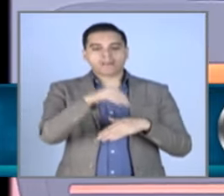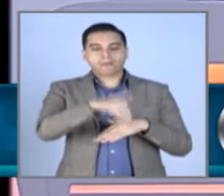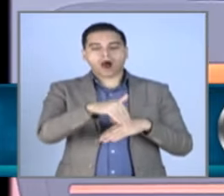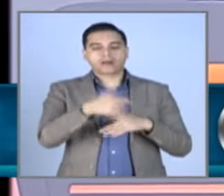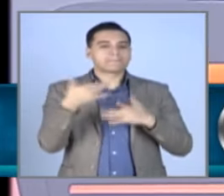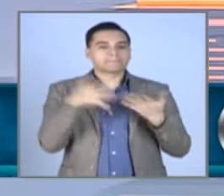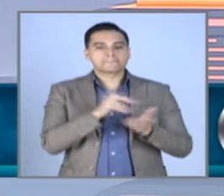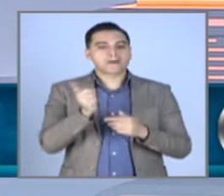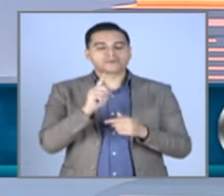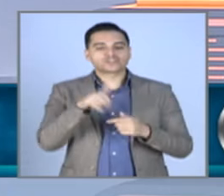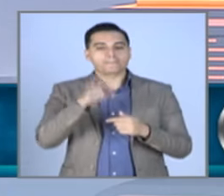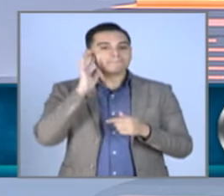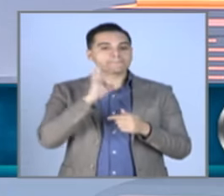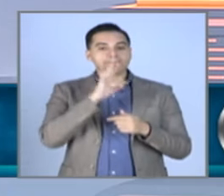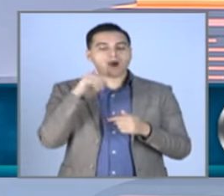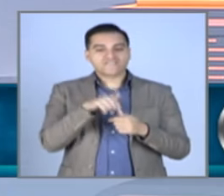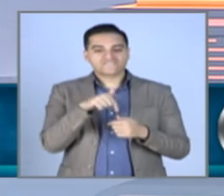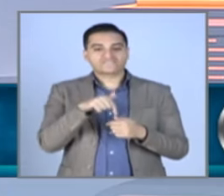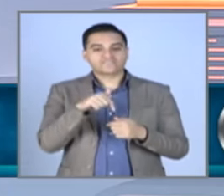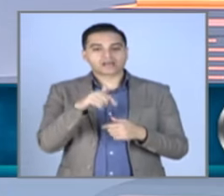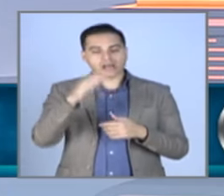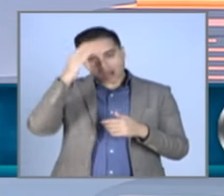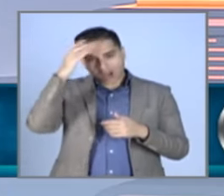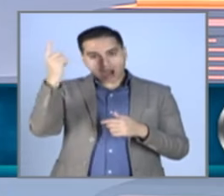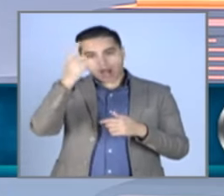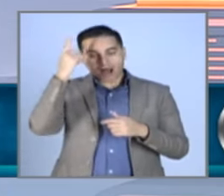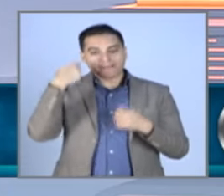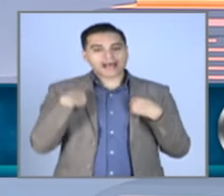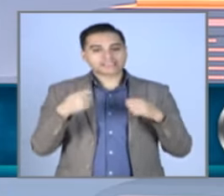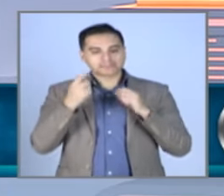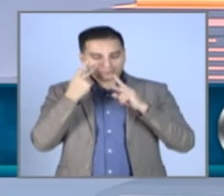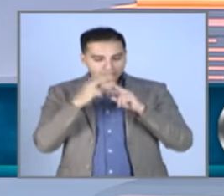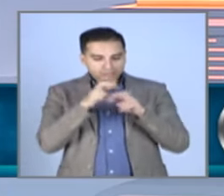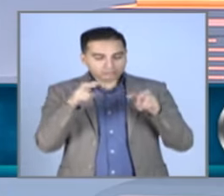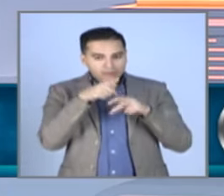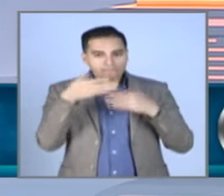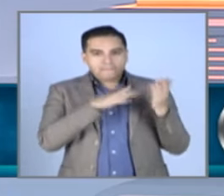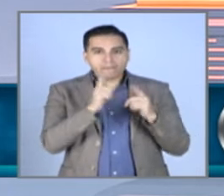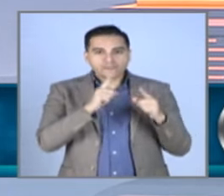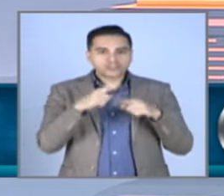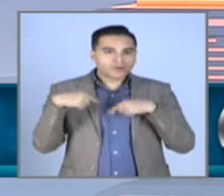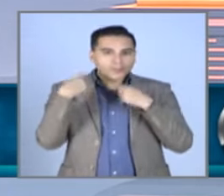فك علماء في إسبانيا الشفرة الجينية للنوع ده.